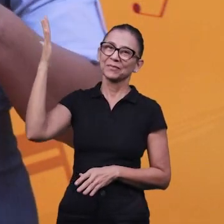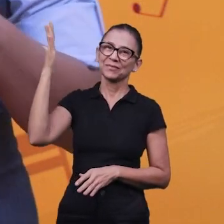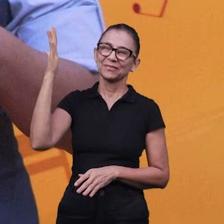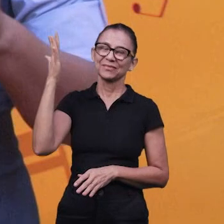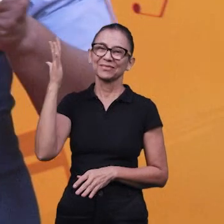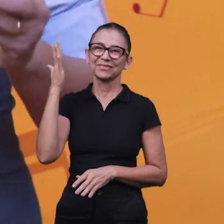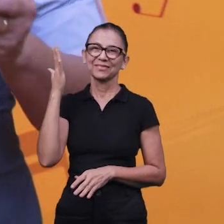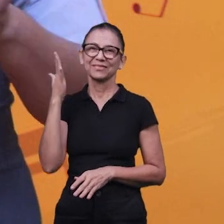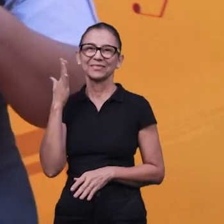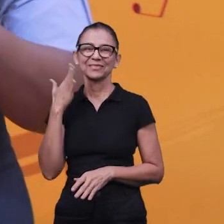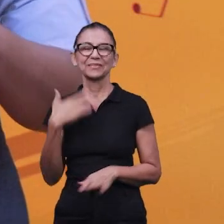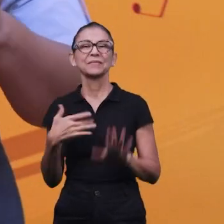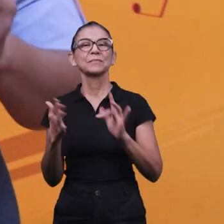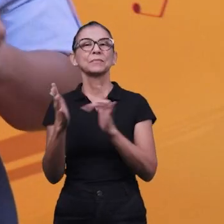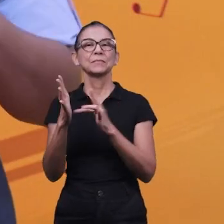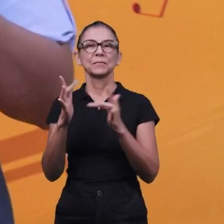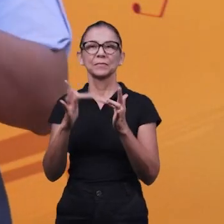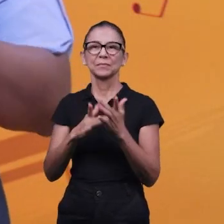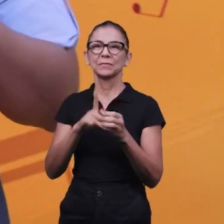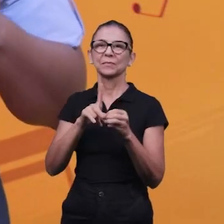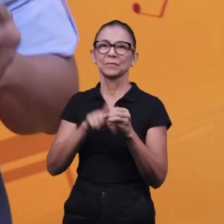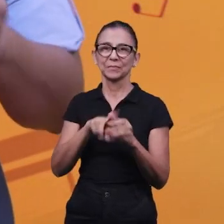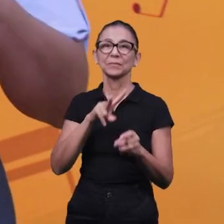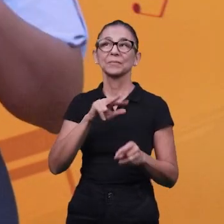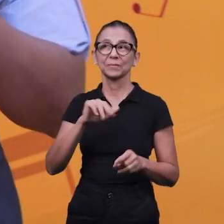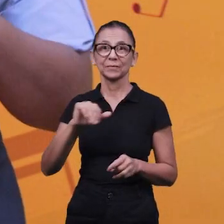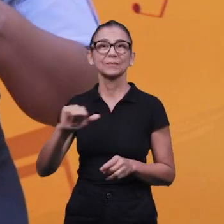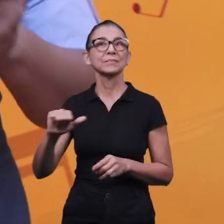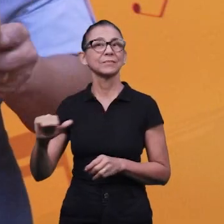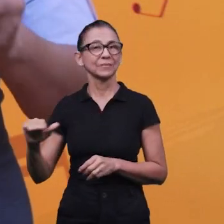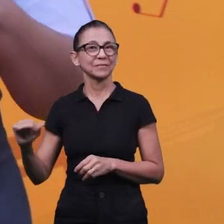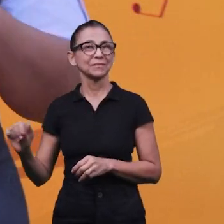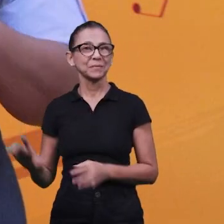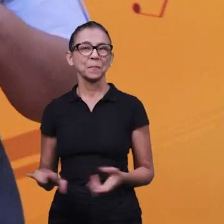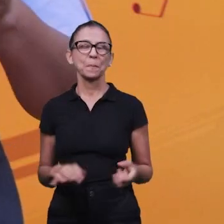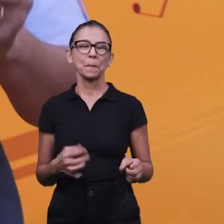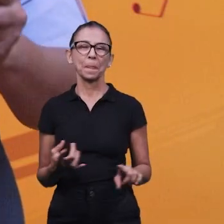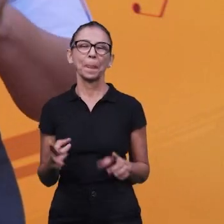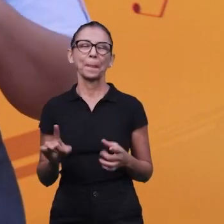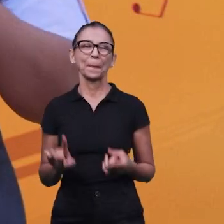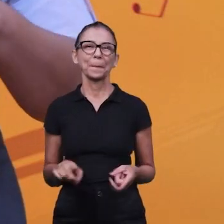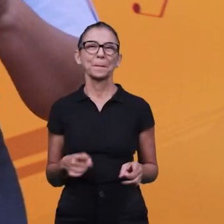revelado. Vigiai, o rei vem, ele